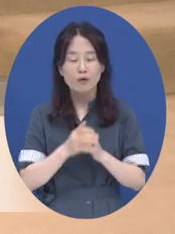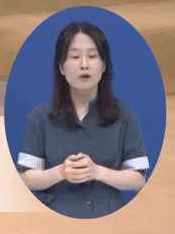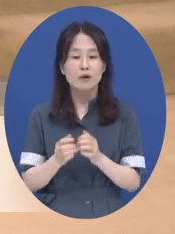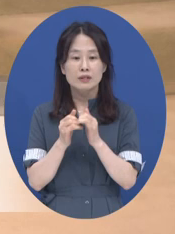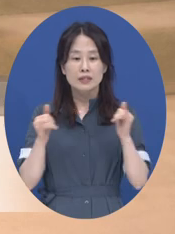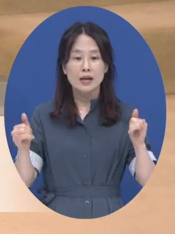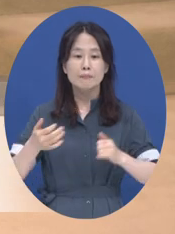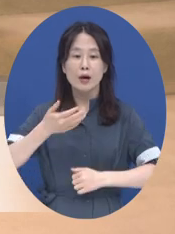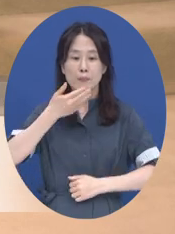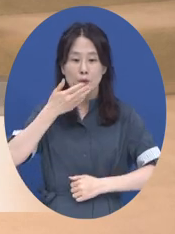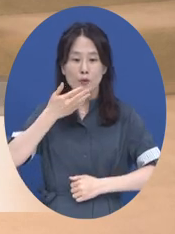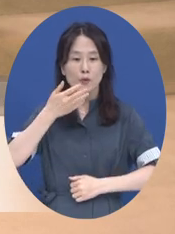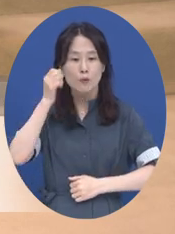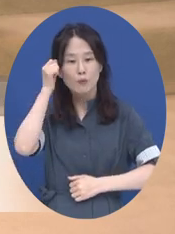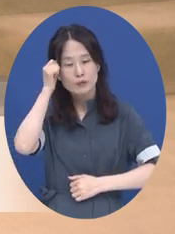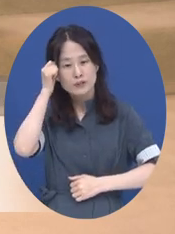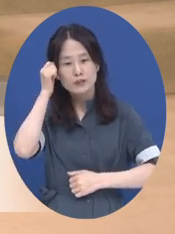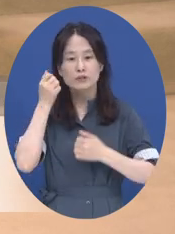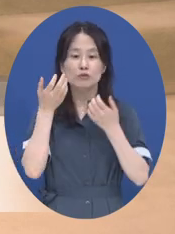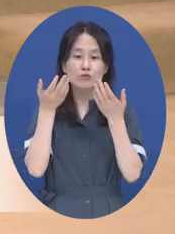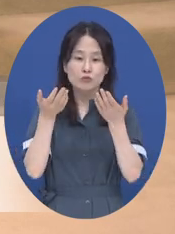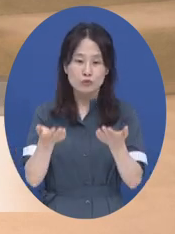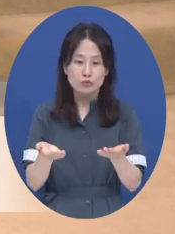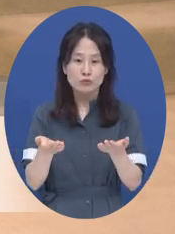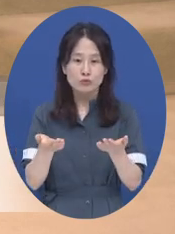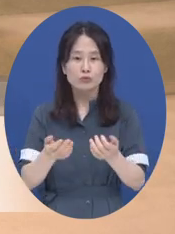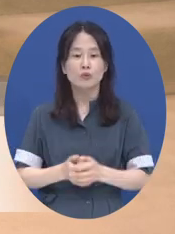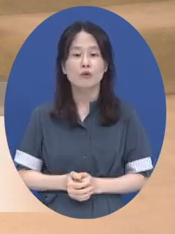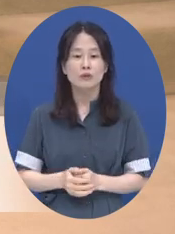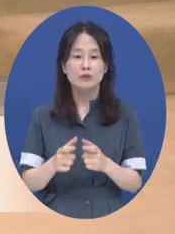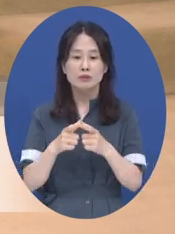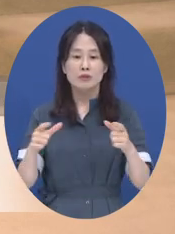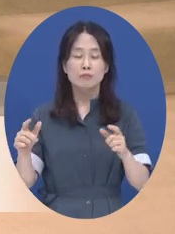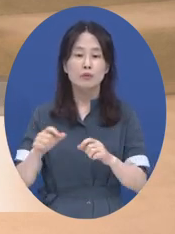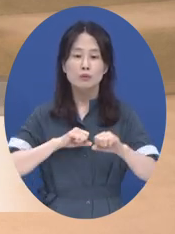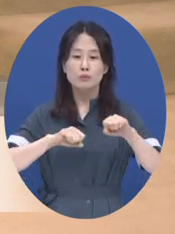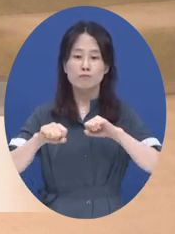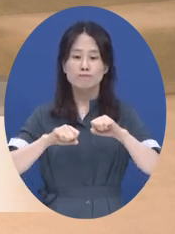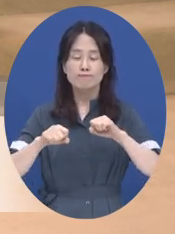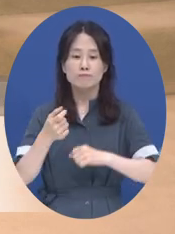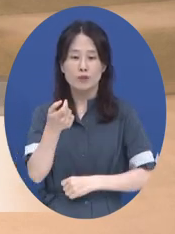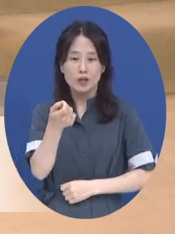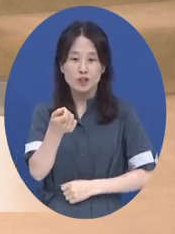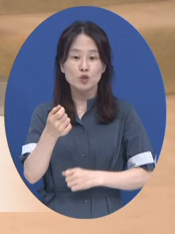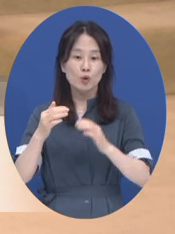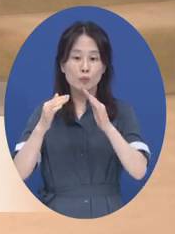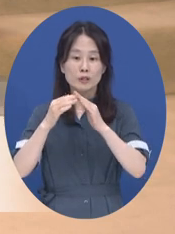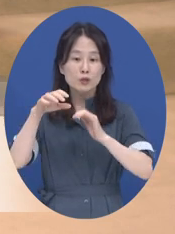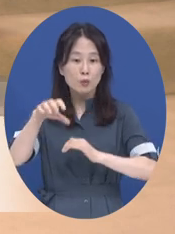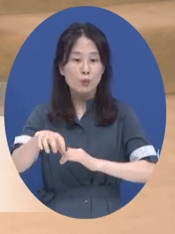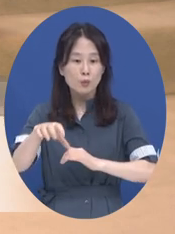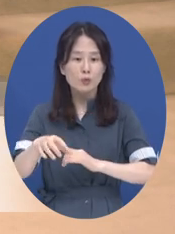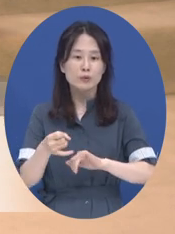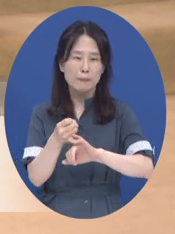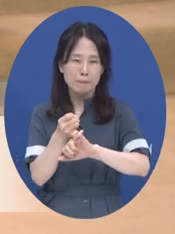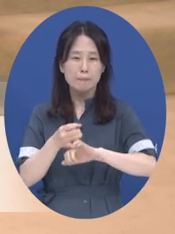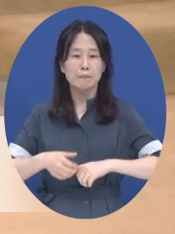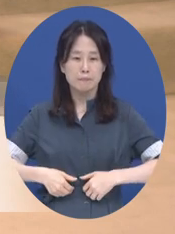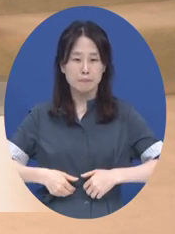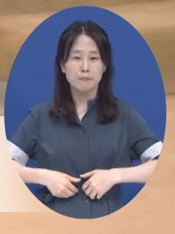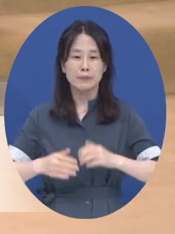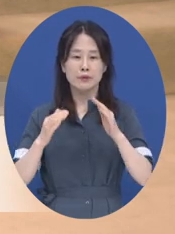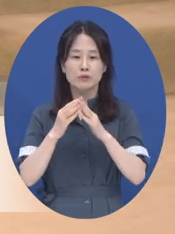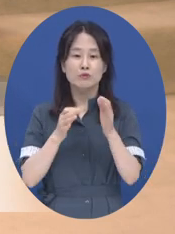사람의 이제 먹고 그다음에 자고 또 쉬고 이런 일상적 활동에 최소 공간이 반드시 필요합니다.